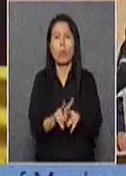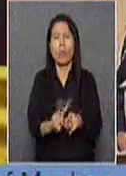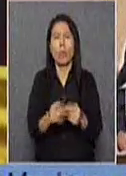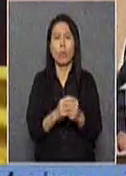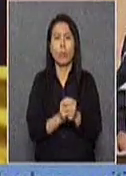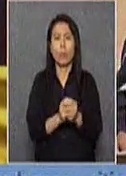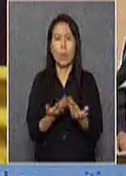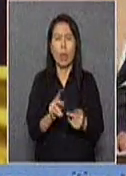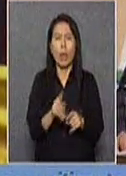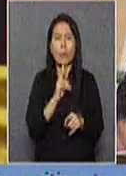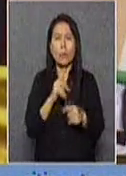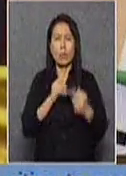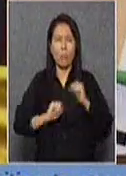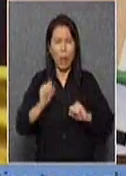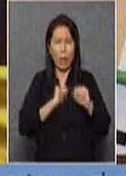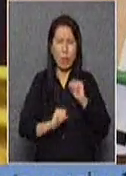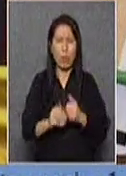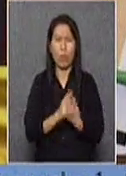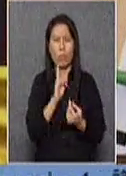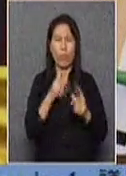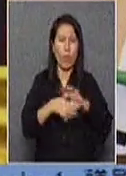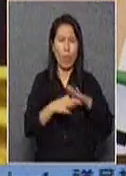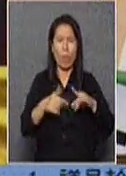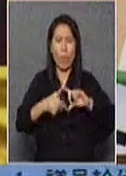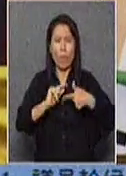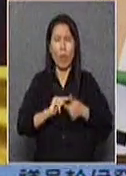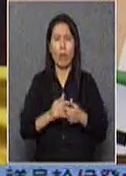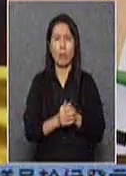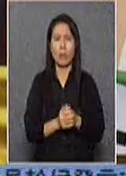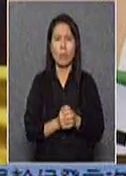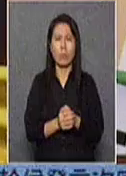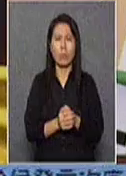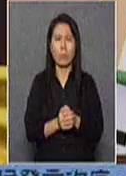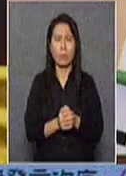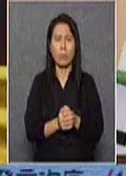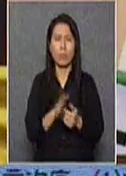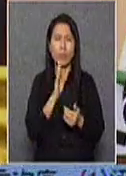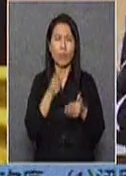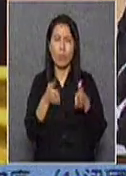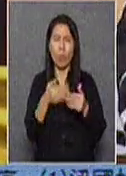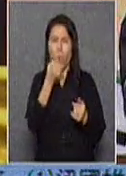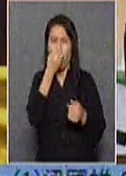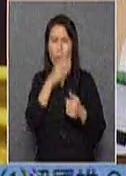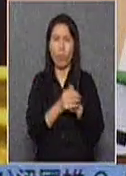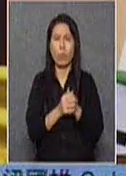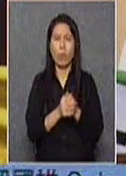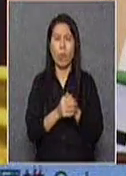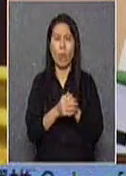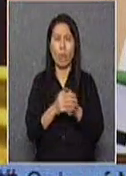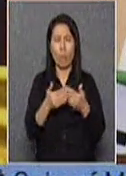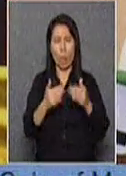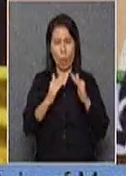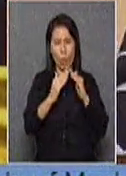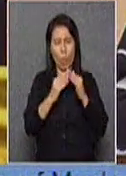是這種態度，這種模式必然不但是對 香港加上現時房屋供應